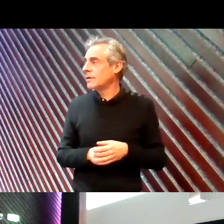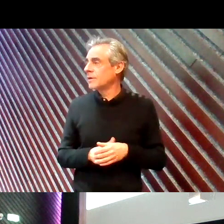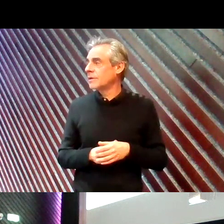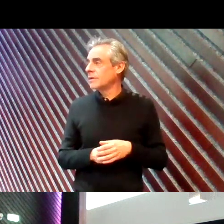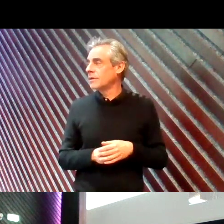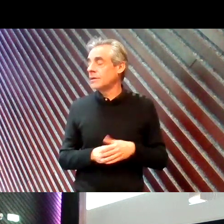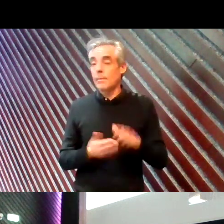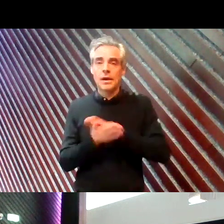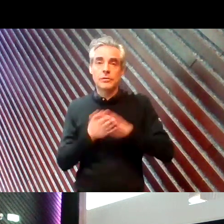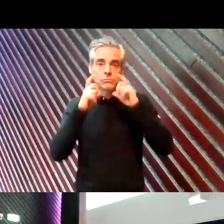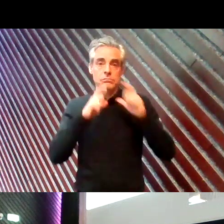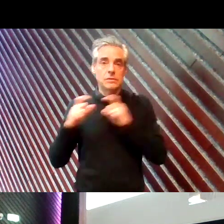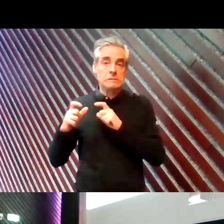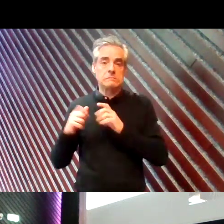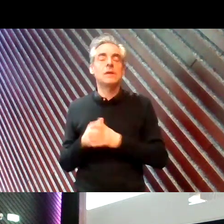pardon